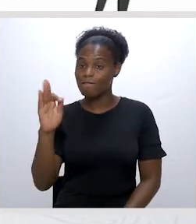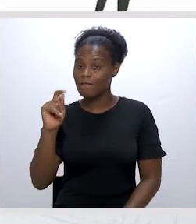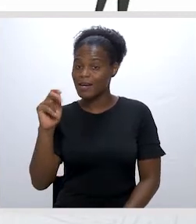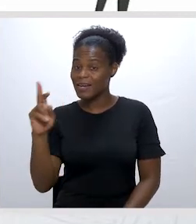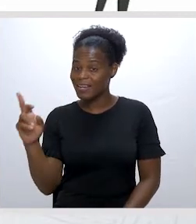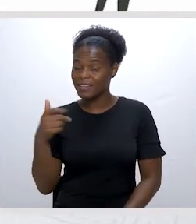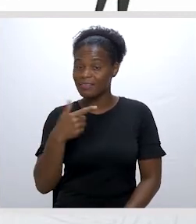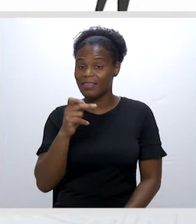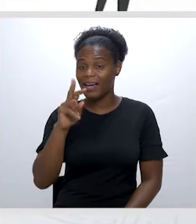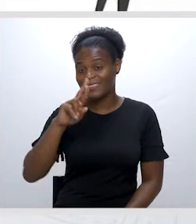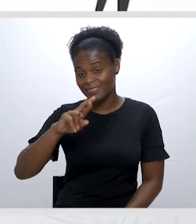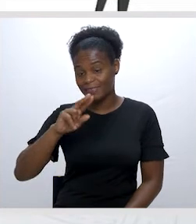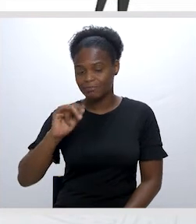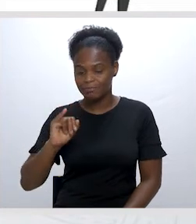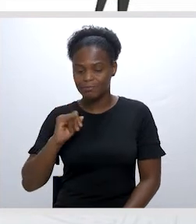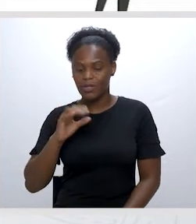coiffeuse,